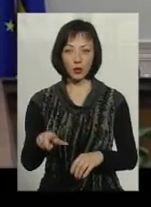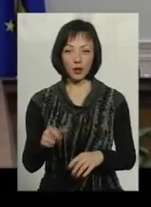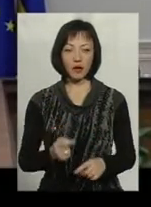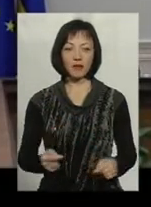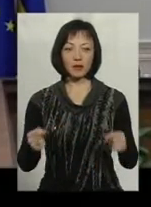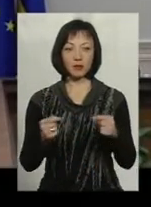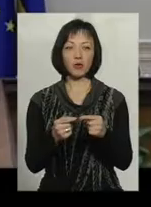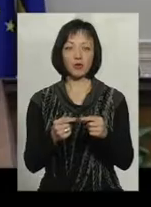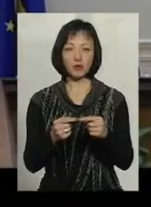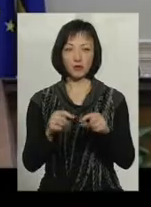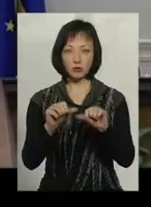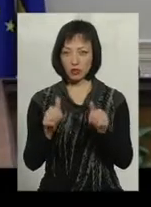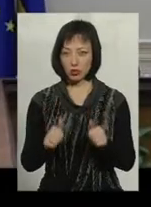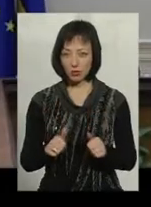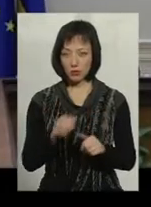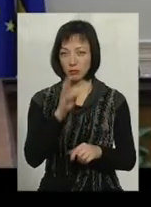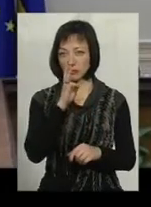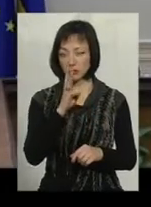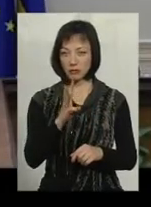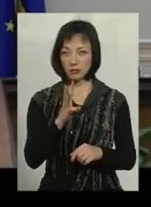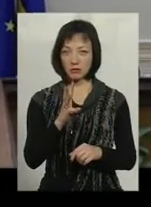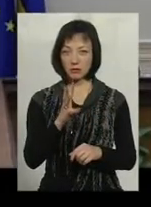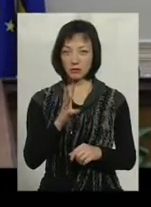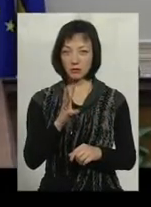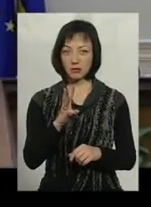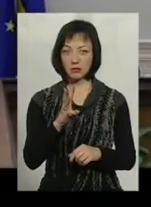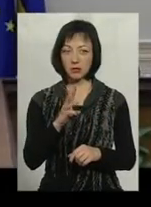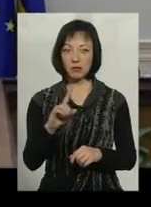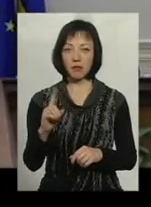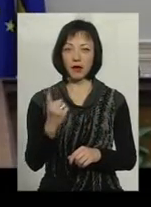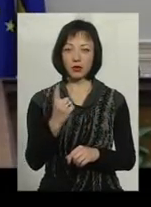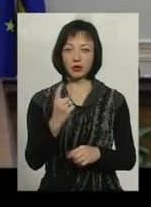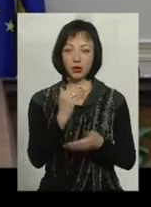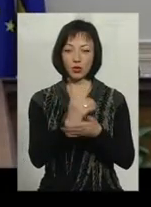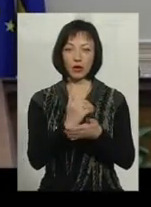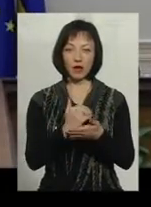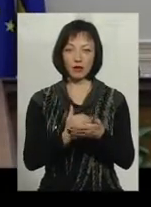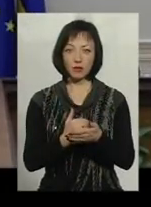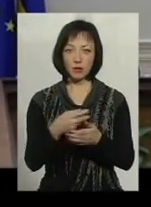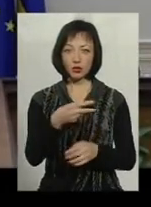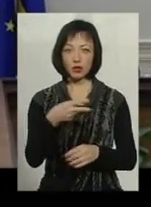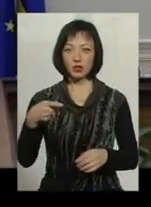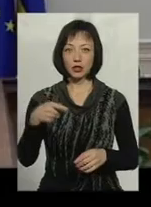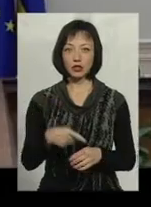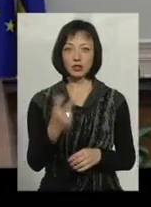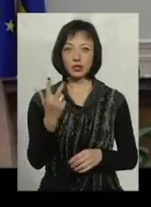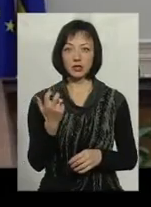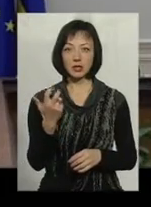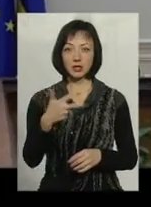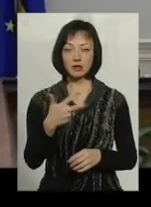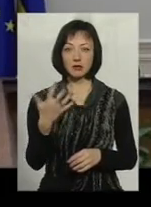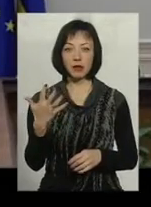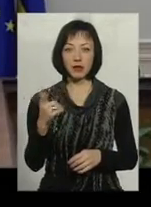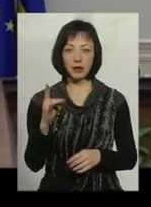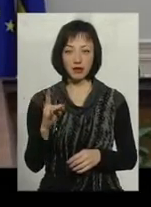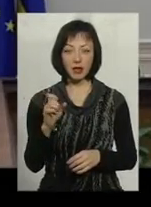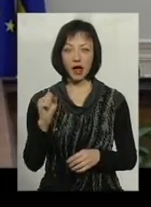власне, проголосованого закону України депутатами Верховної Ради, яким затверджено на